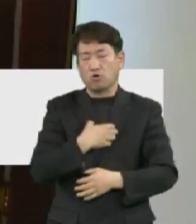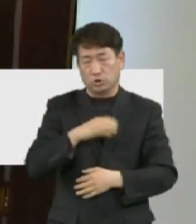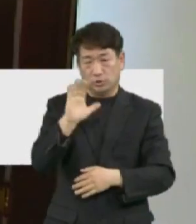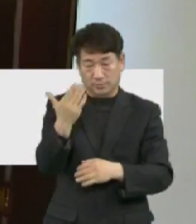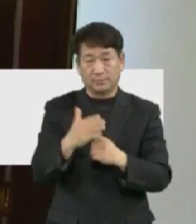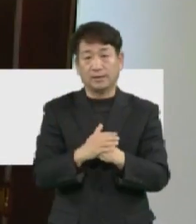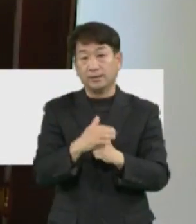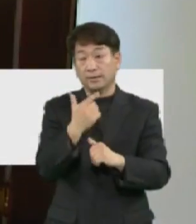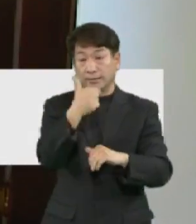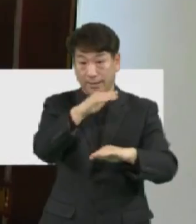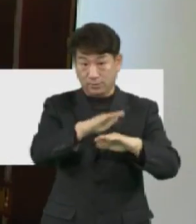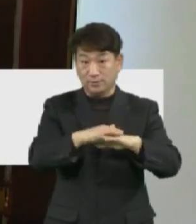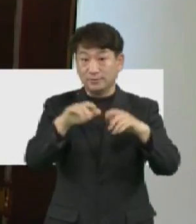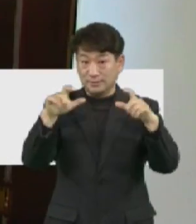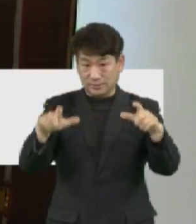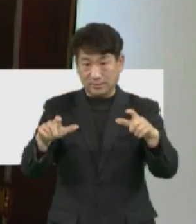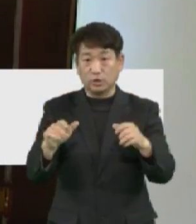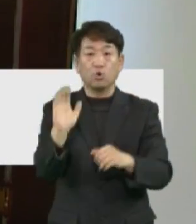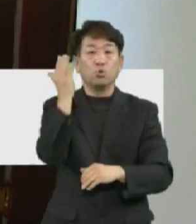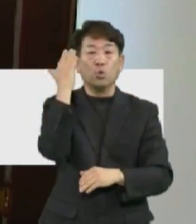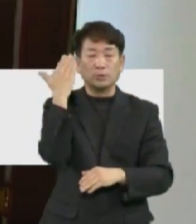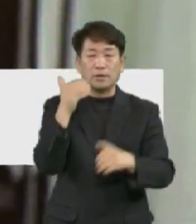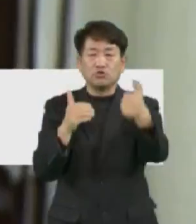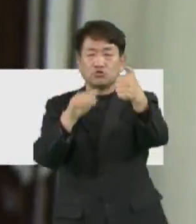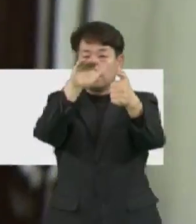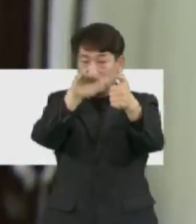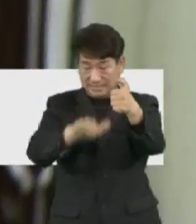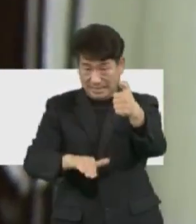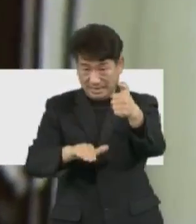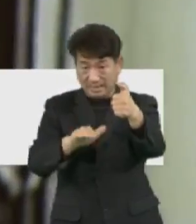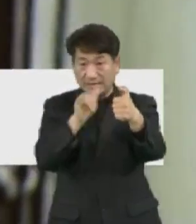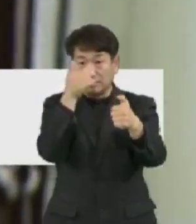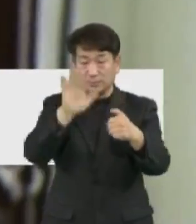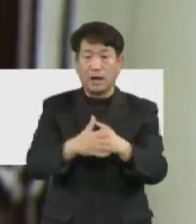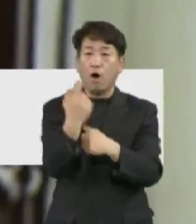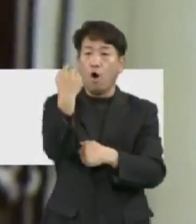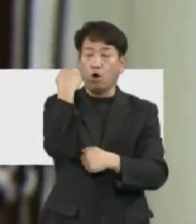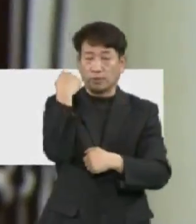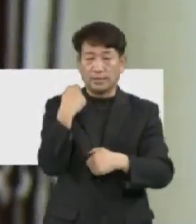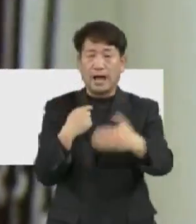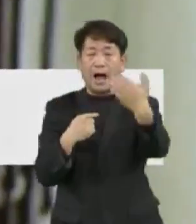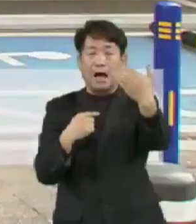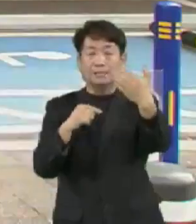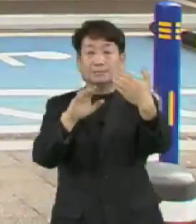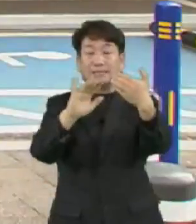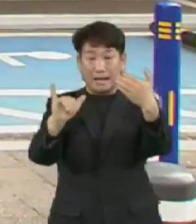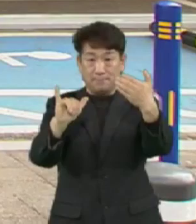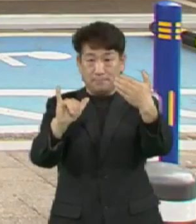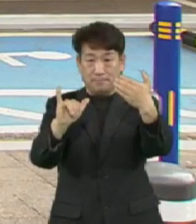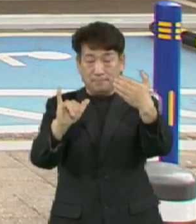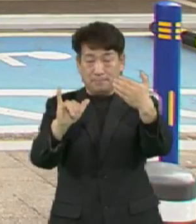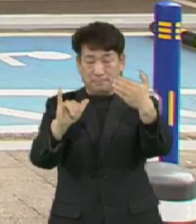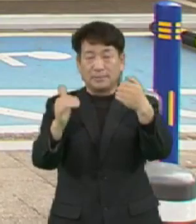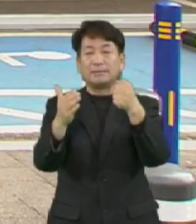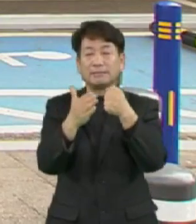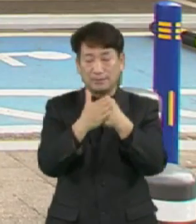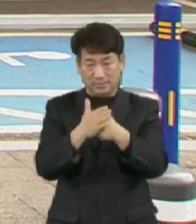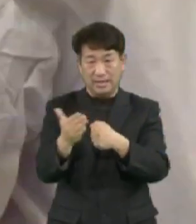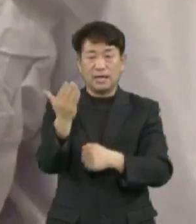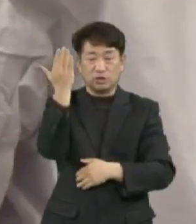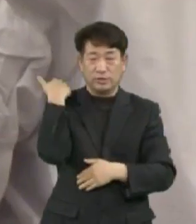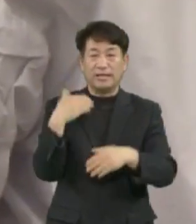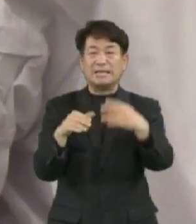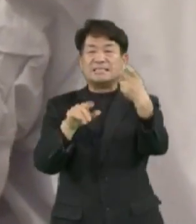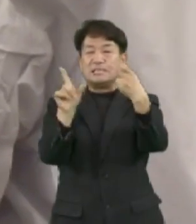한편 대전 에선 최근 하루 평균 10명 안팎의 확진 자가 나왔지만 어제는 아흡 명의 신규 합친 데 지난해 12월